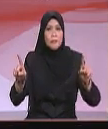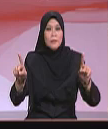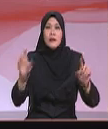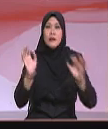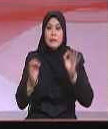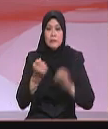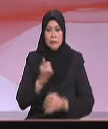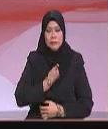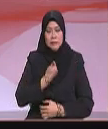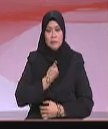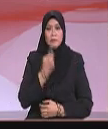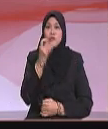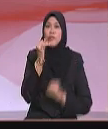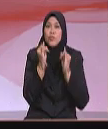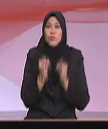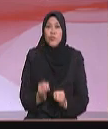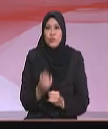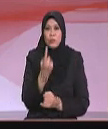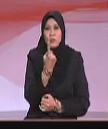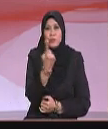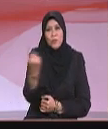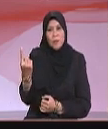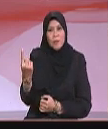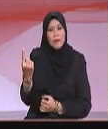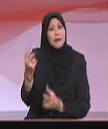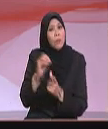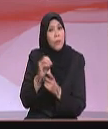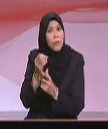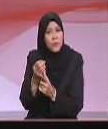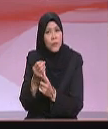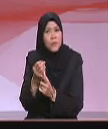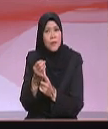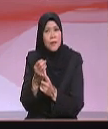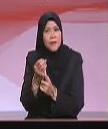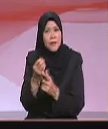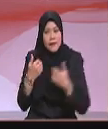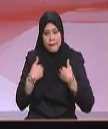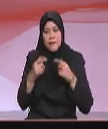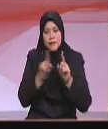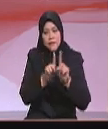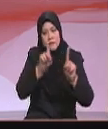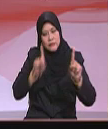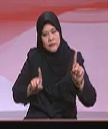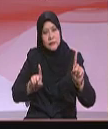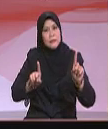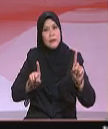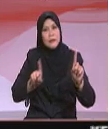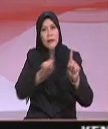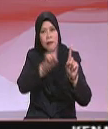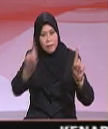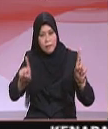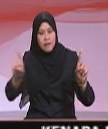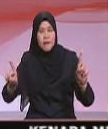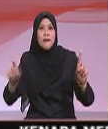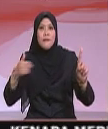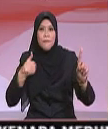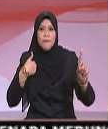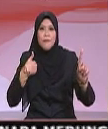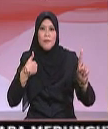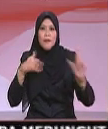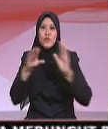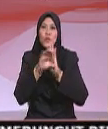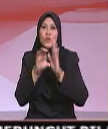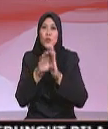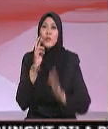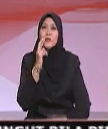bersendirian atau pun ada penyerapan sosial antara satu sama lain sebagai contoh